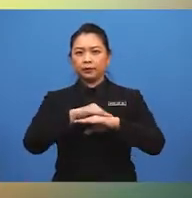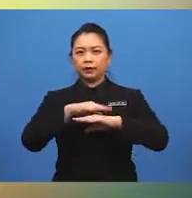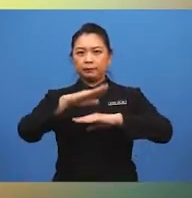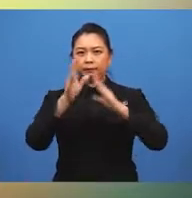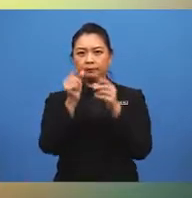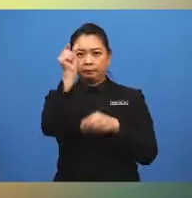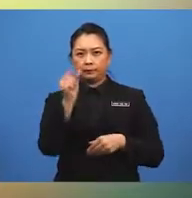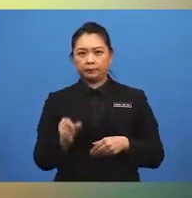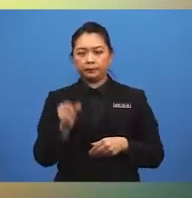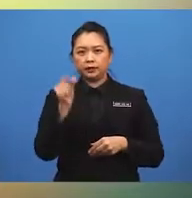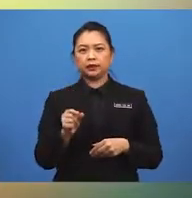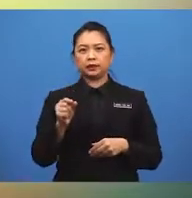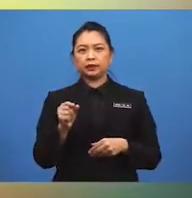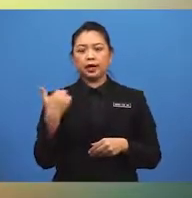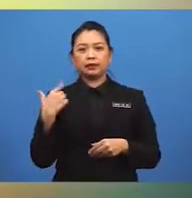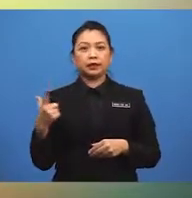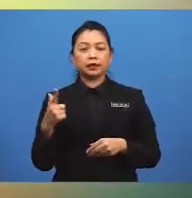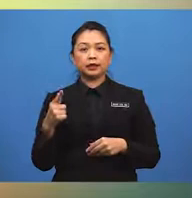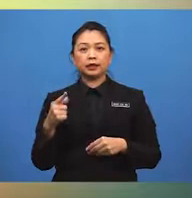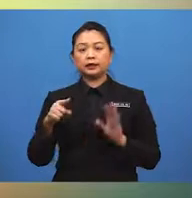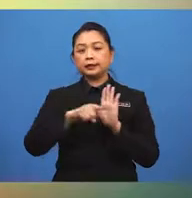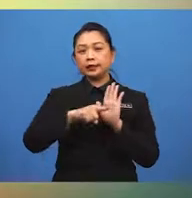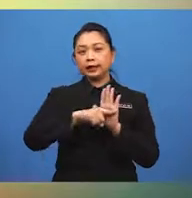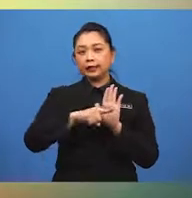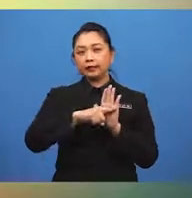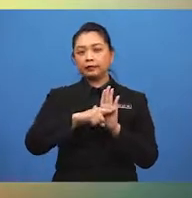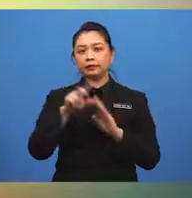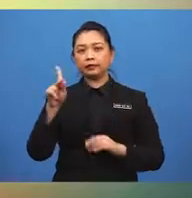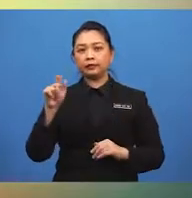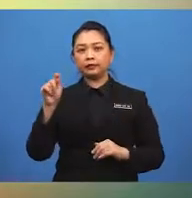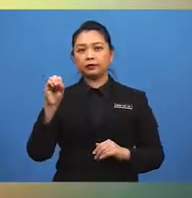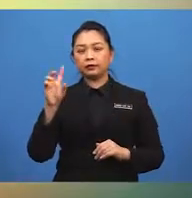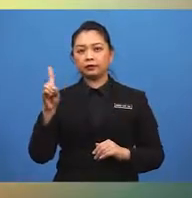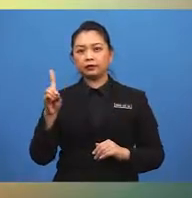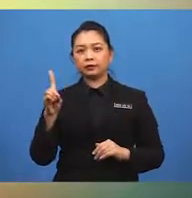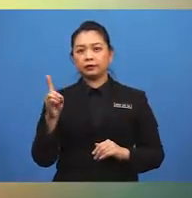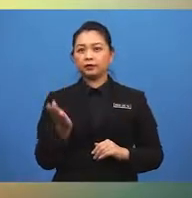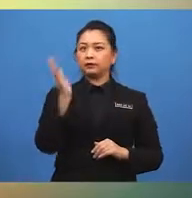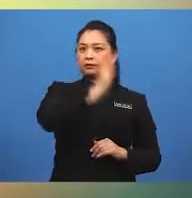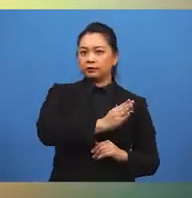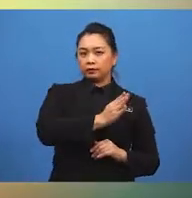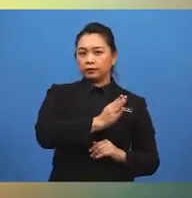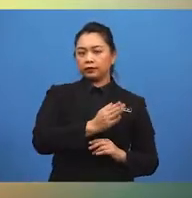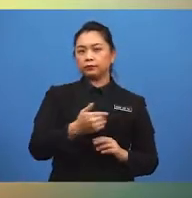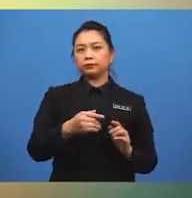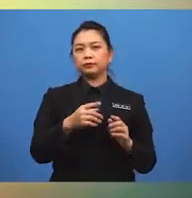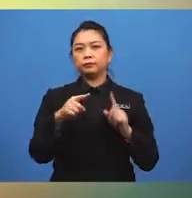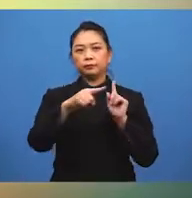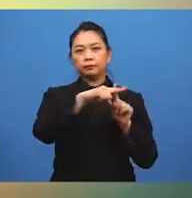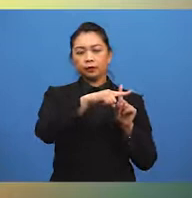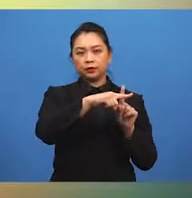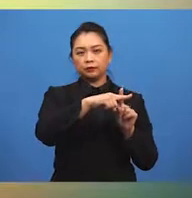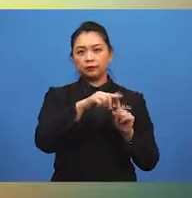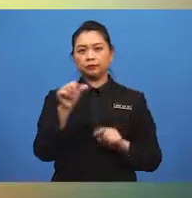diod merupakan terminal negatif, iaitu katod, dan hujung satu lagi merupakan